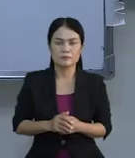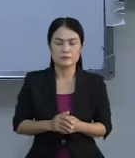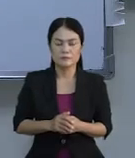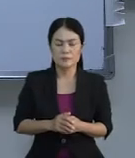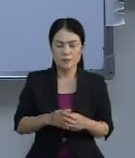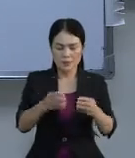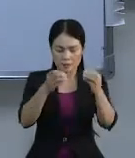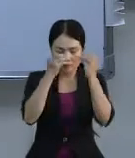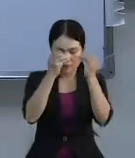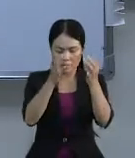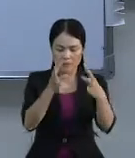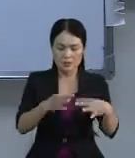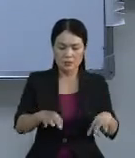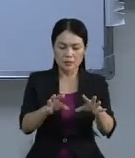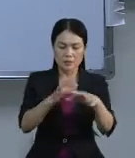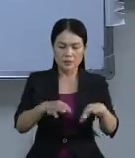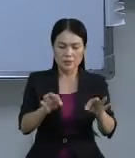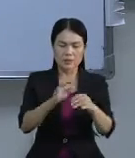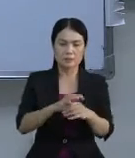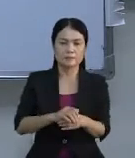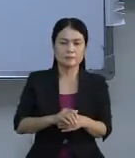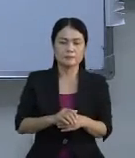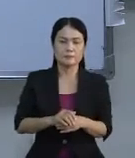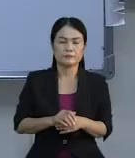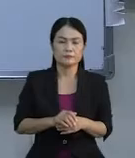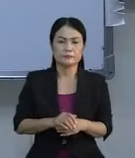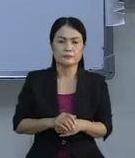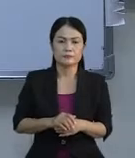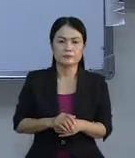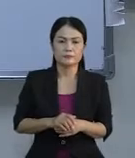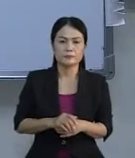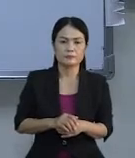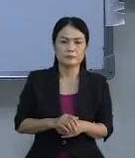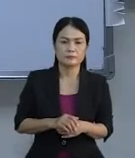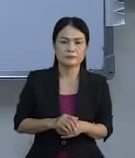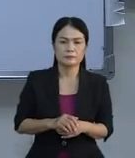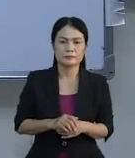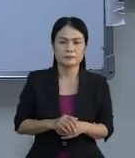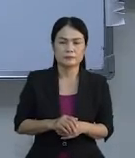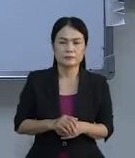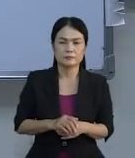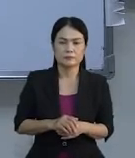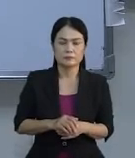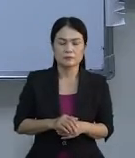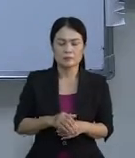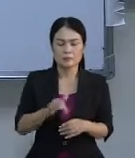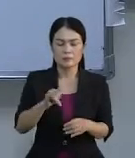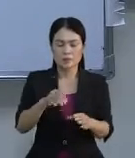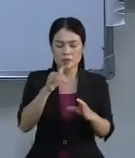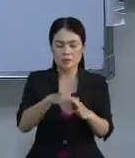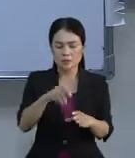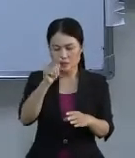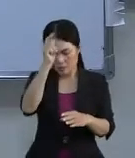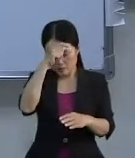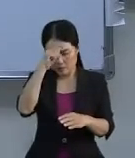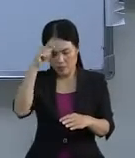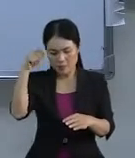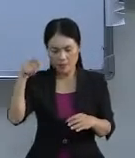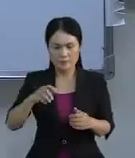ព័ត៌មានសំខាន់សំខាន់នៅក្នុងរឿង